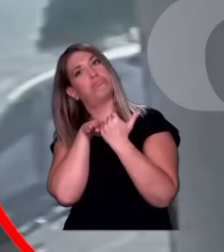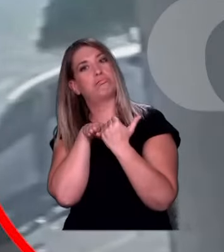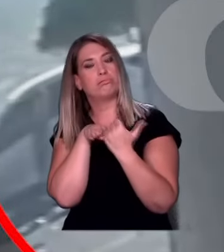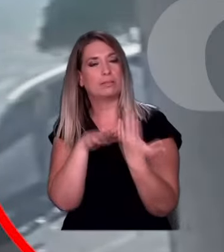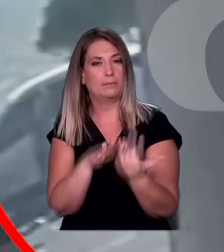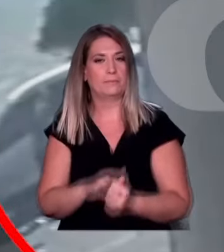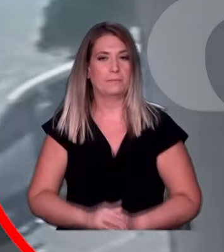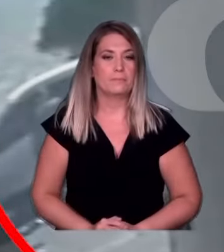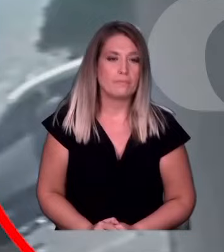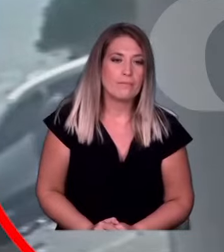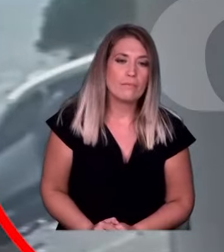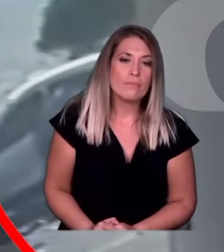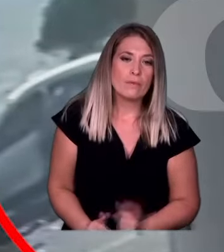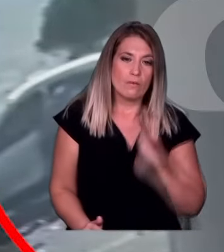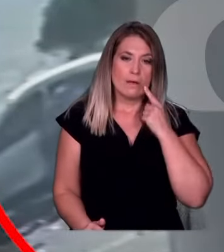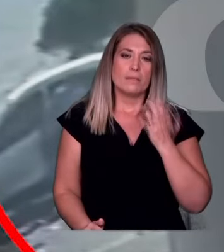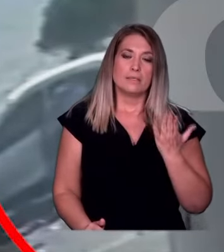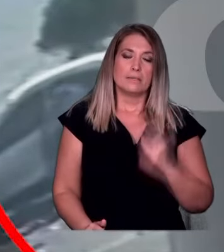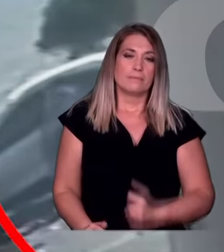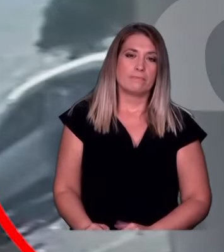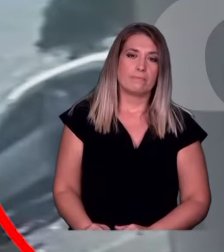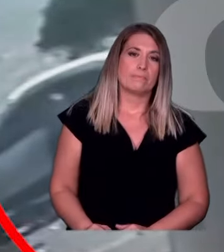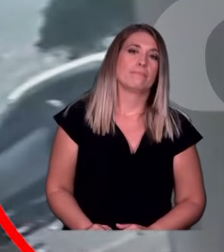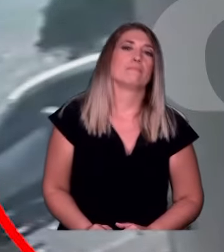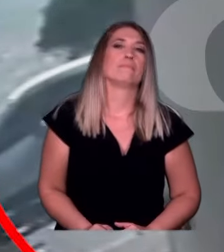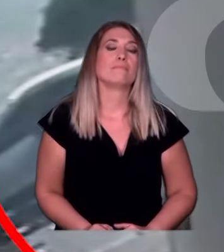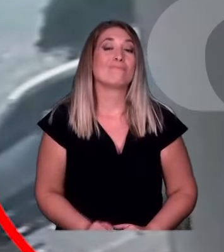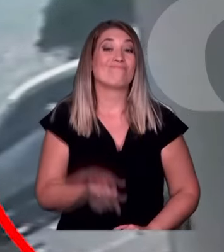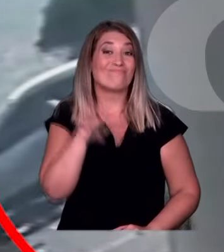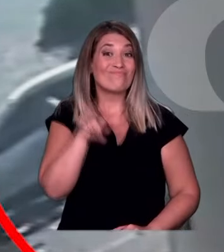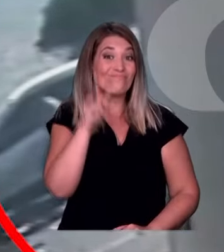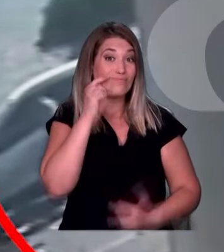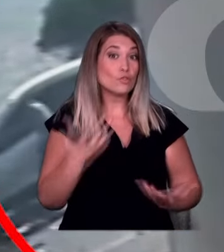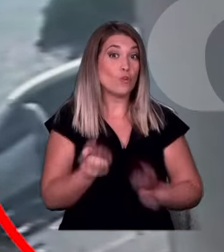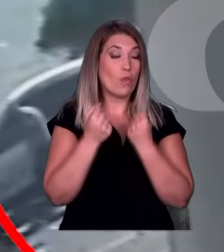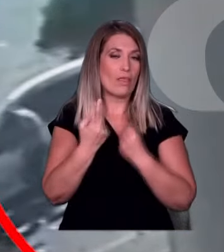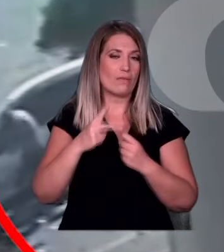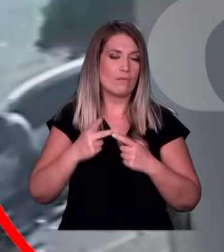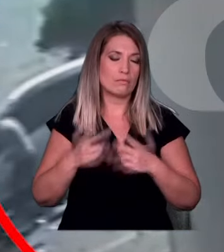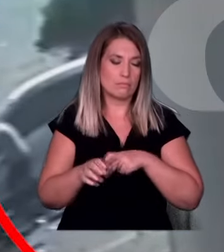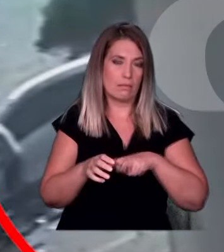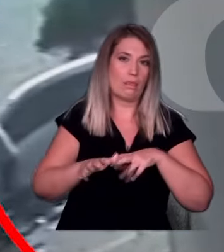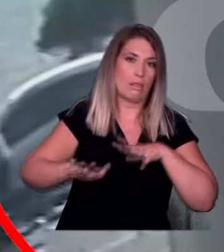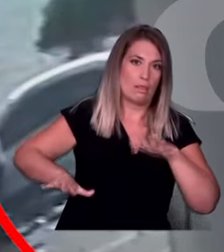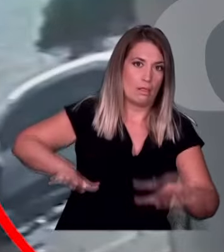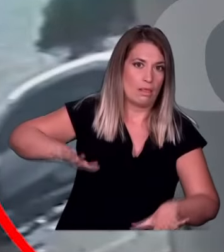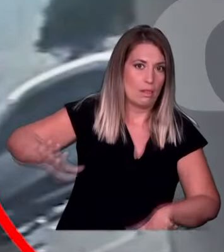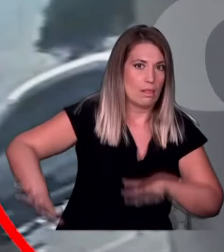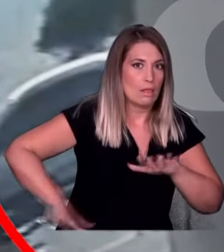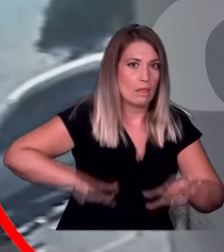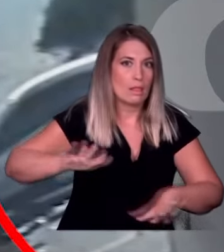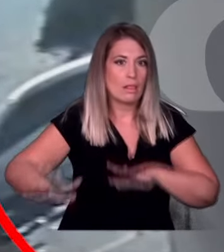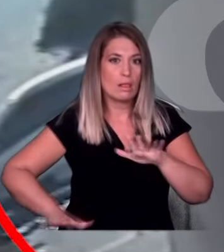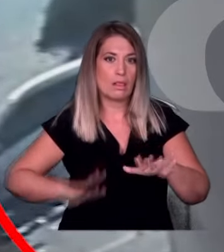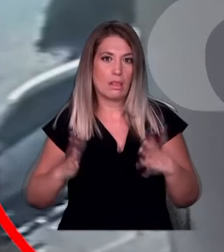Όπως μας λέει και βλέπουμε στα πλάνα, μετά τη σύγκρουση ο ίδιος κατάφερε να βγει από το αυτοκίνητό του. Περπατάει προς το όχημα της συγχωριανής του και οι